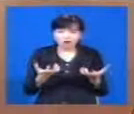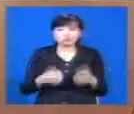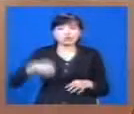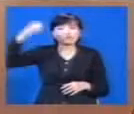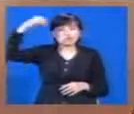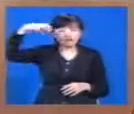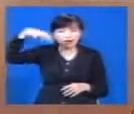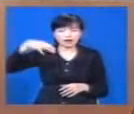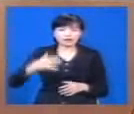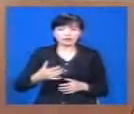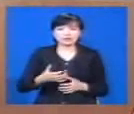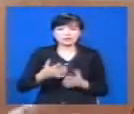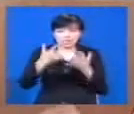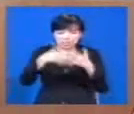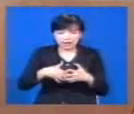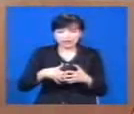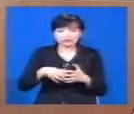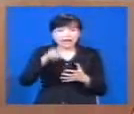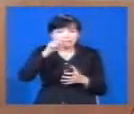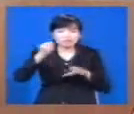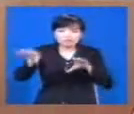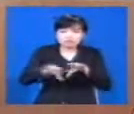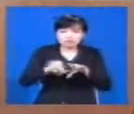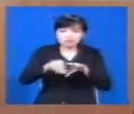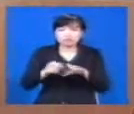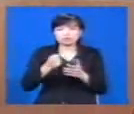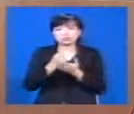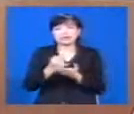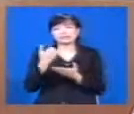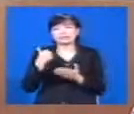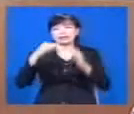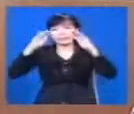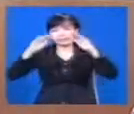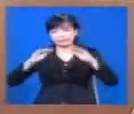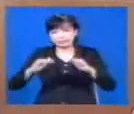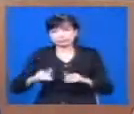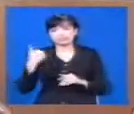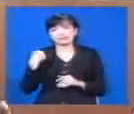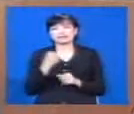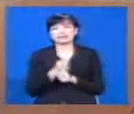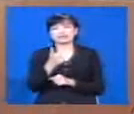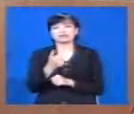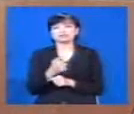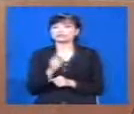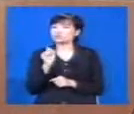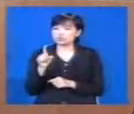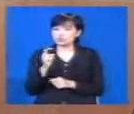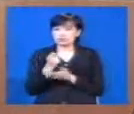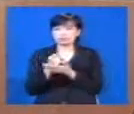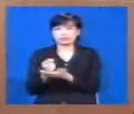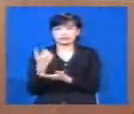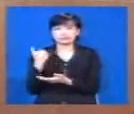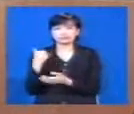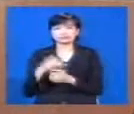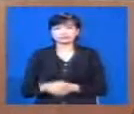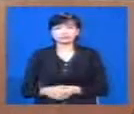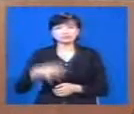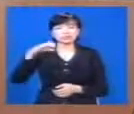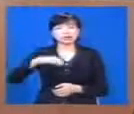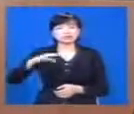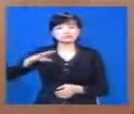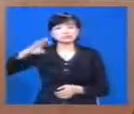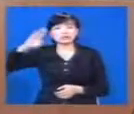ผลิตเรื่องปั๊มน้ำสูบน้ำที่ปากคลองพันทองนะครับซึ่งลดทั้งพื้นที่เลยนะครับก็เรียนว่าการดำเนินการดังกล่าวเนี่ยทางกองทัพบกก็ส่ง